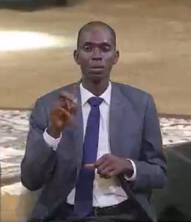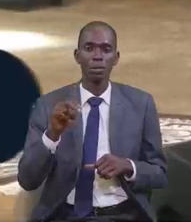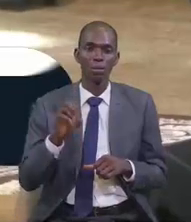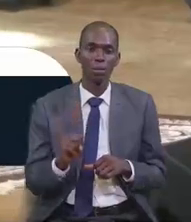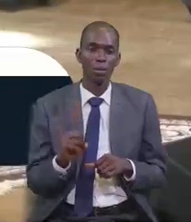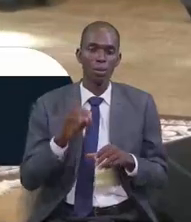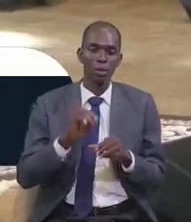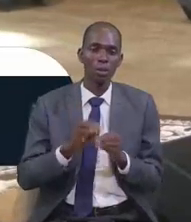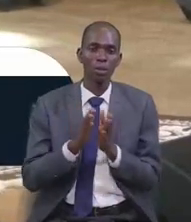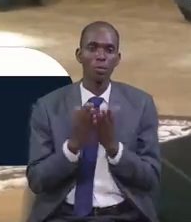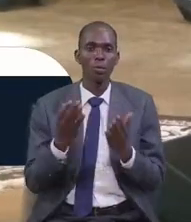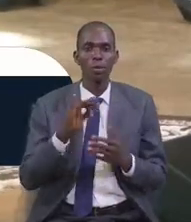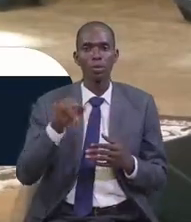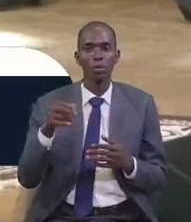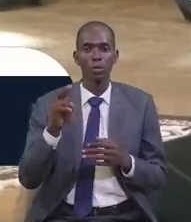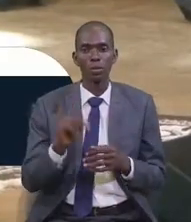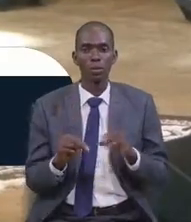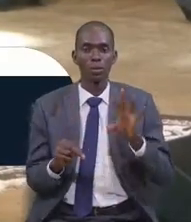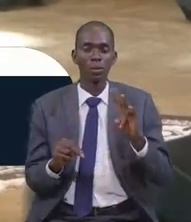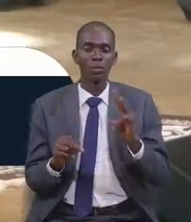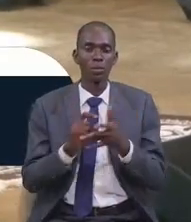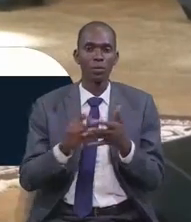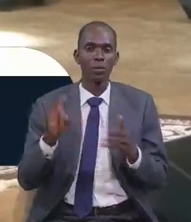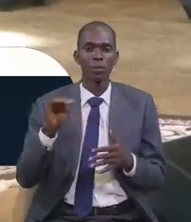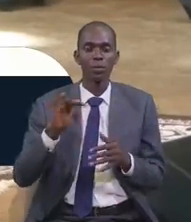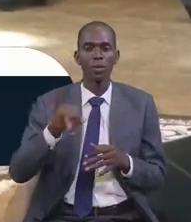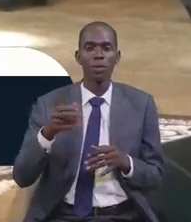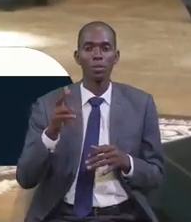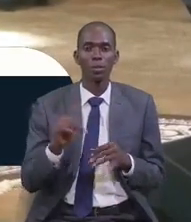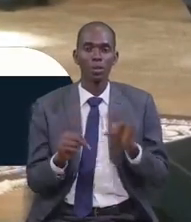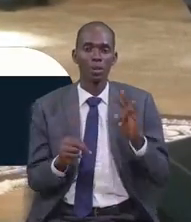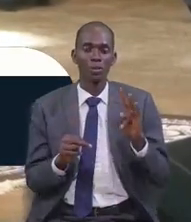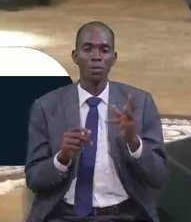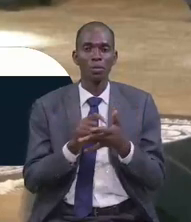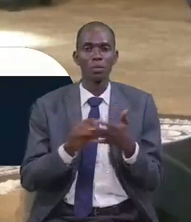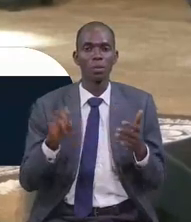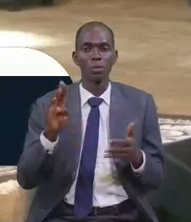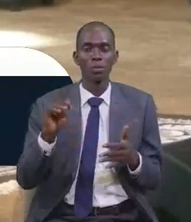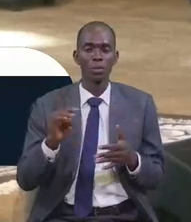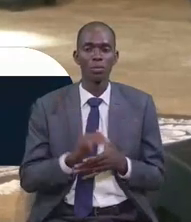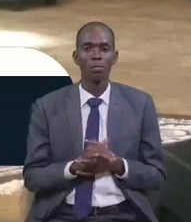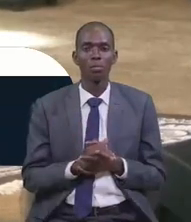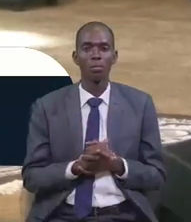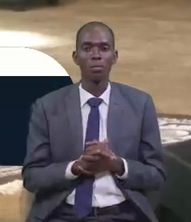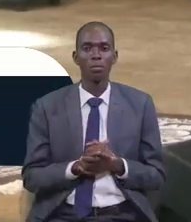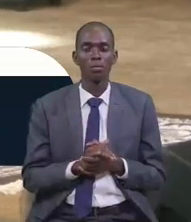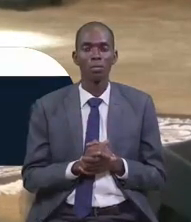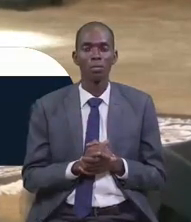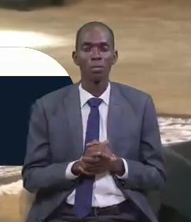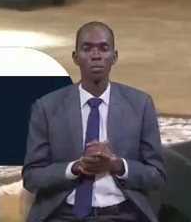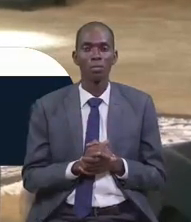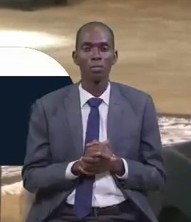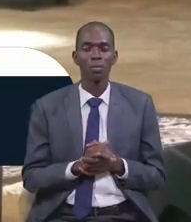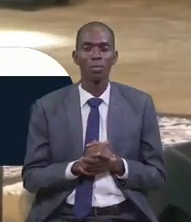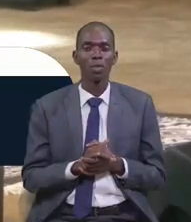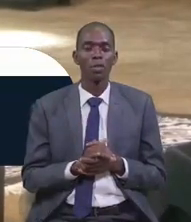17, verset 14. Jean chapitre 17, 14. Je leur ai donné